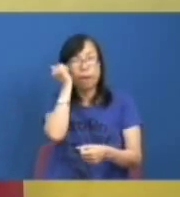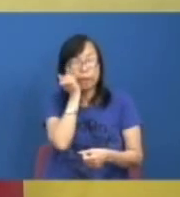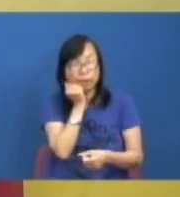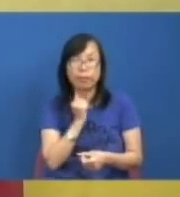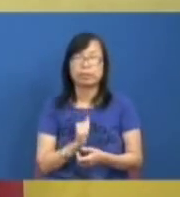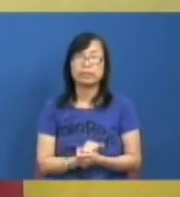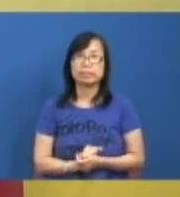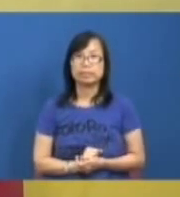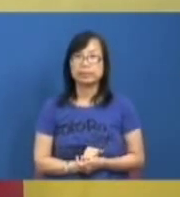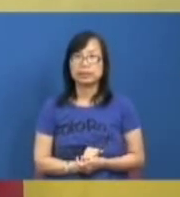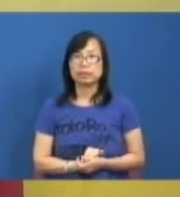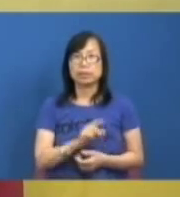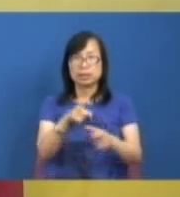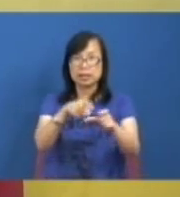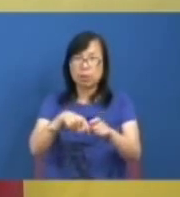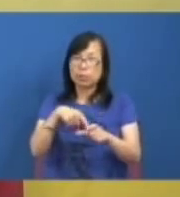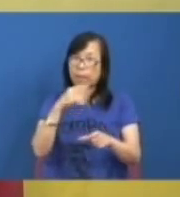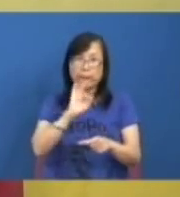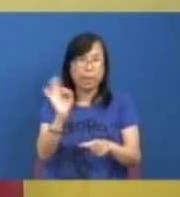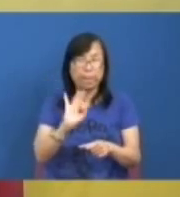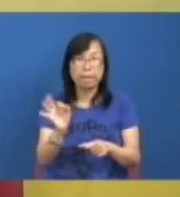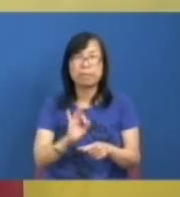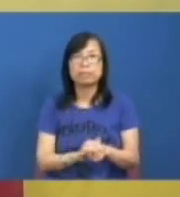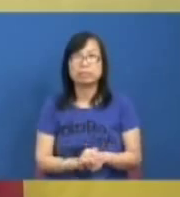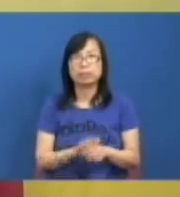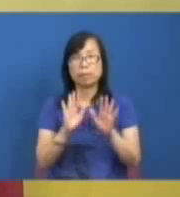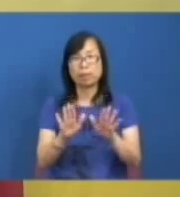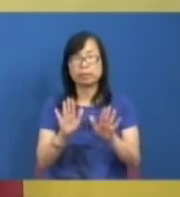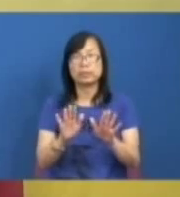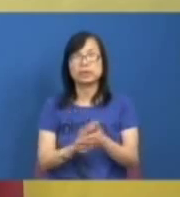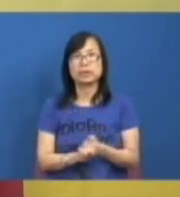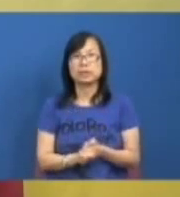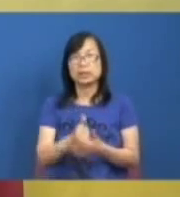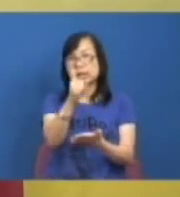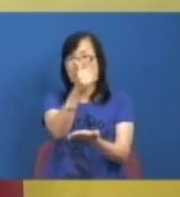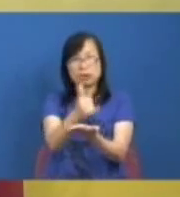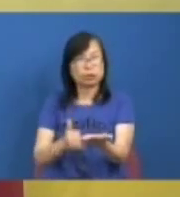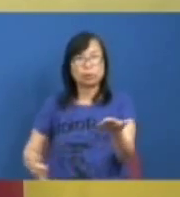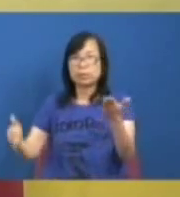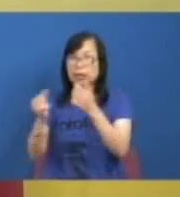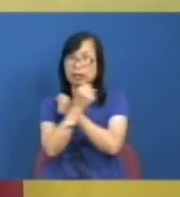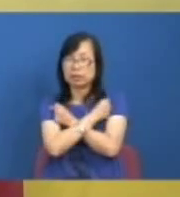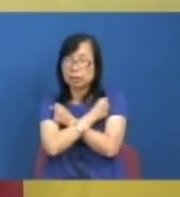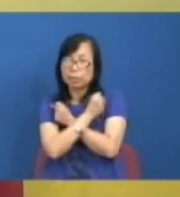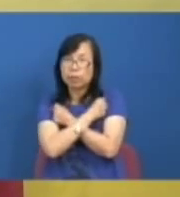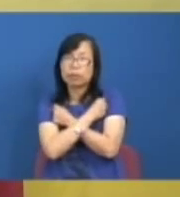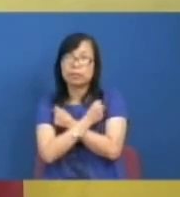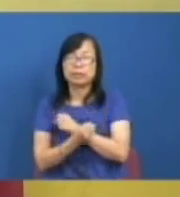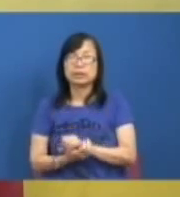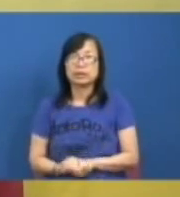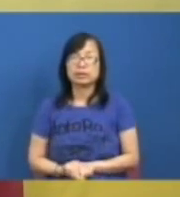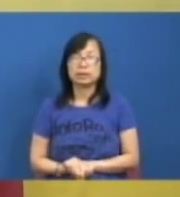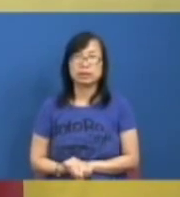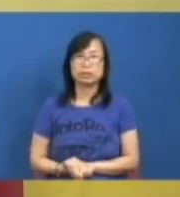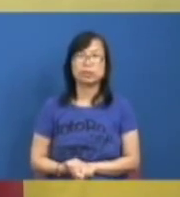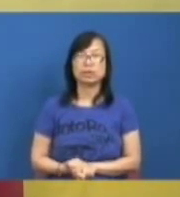即係收入嘅一個幫助嘅啦，好多已經係退曬休，即係已經係即